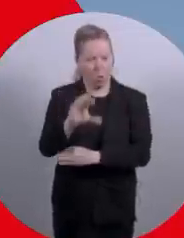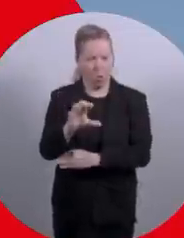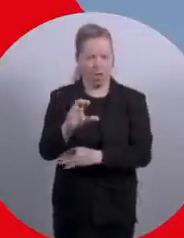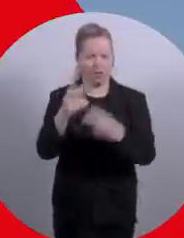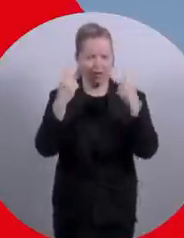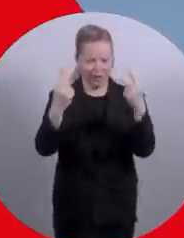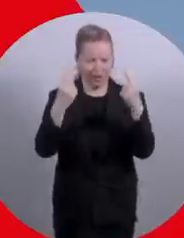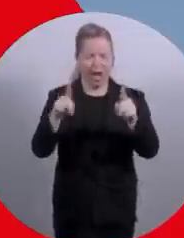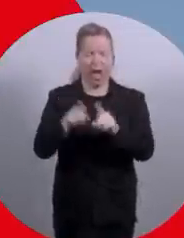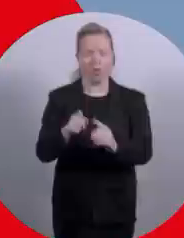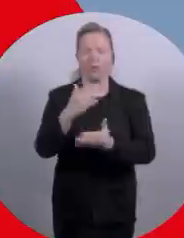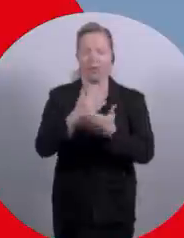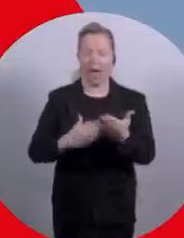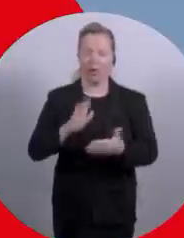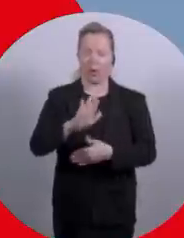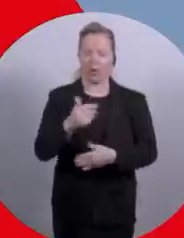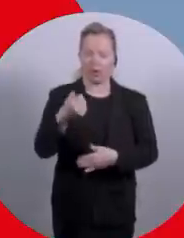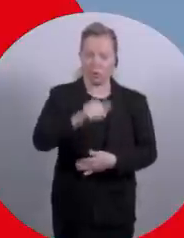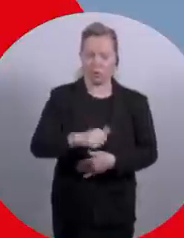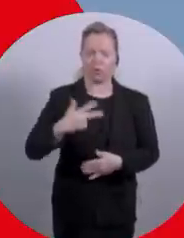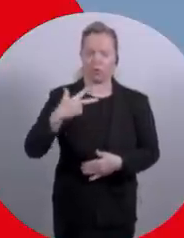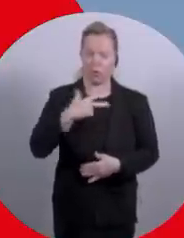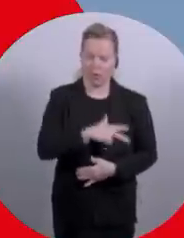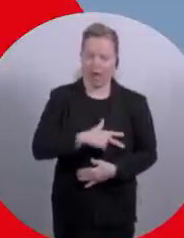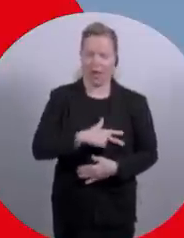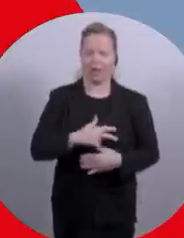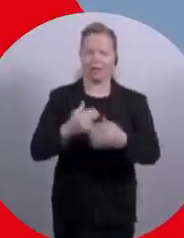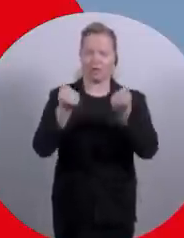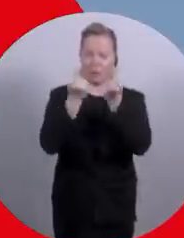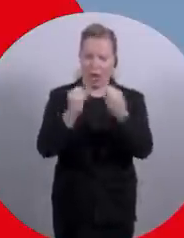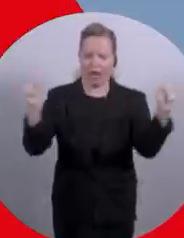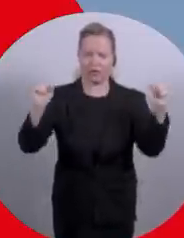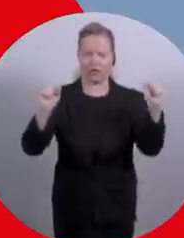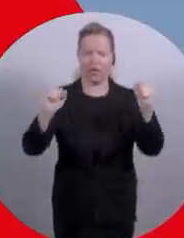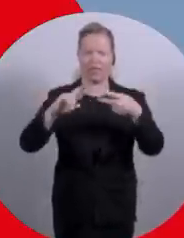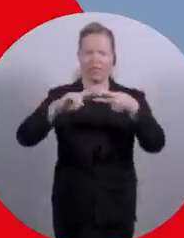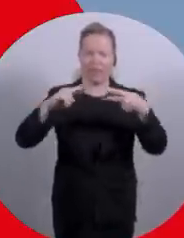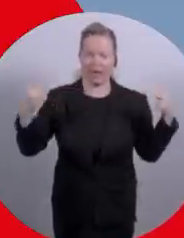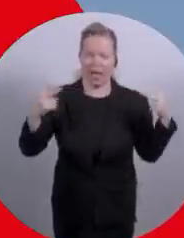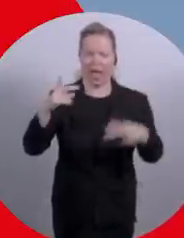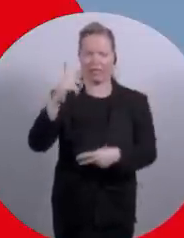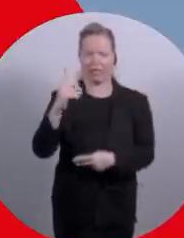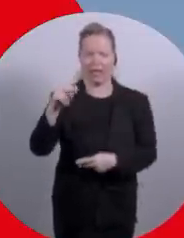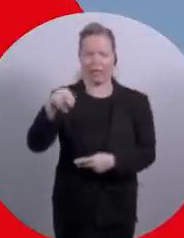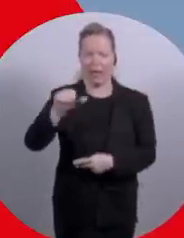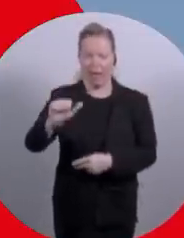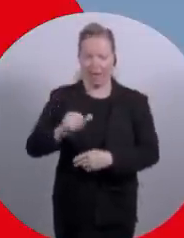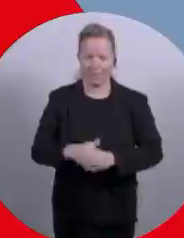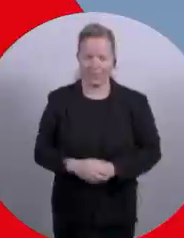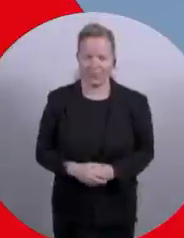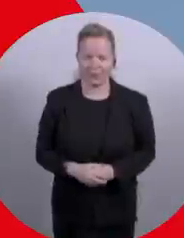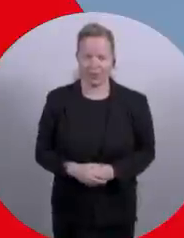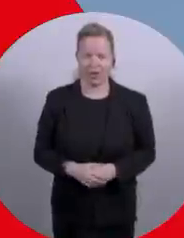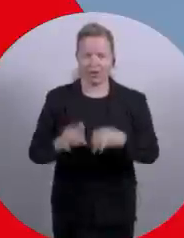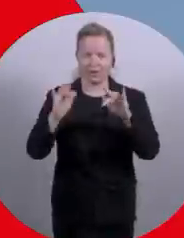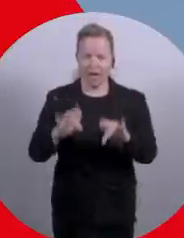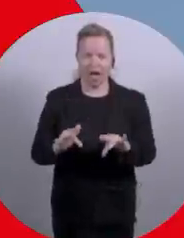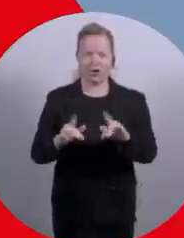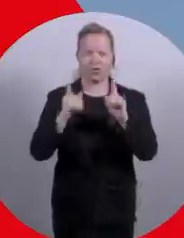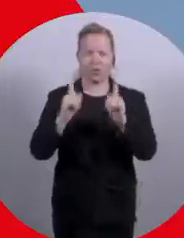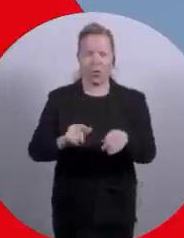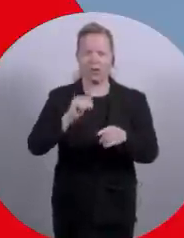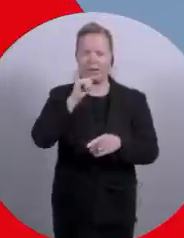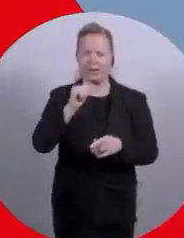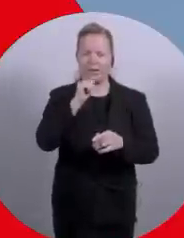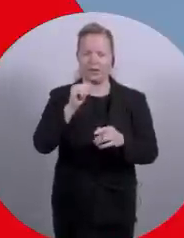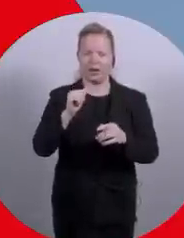ein Teil einer sozialdemokratischen DNA einer DNA nicht aufzugeben Krisen zu bewältigen und immer